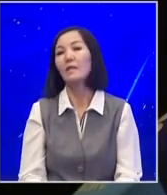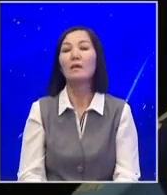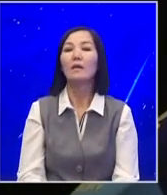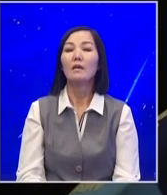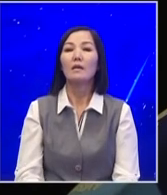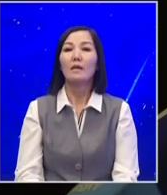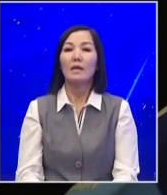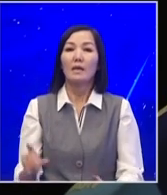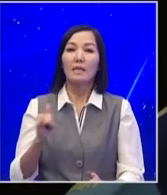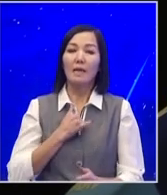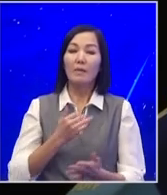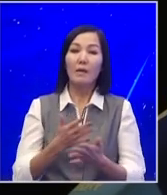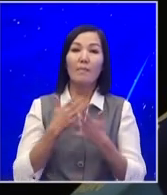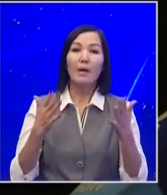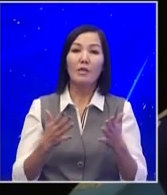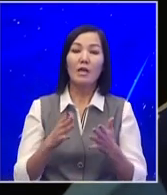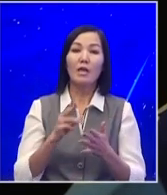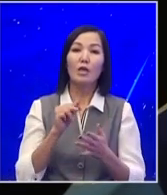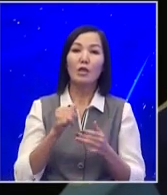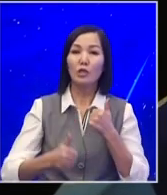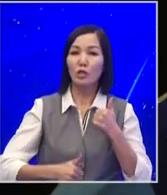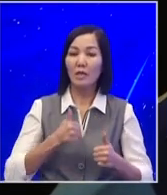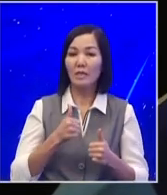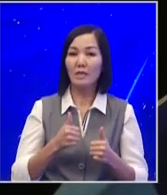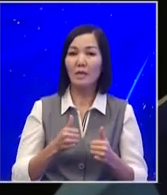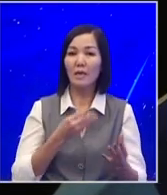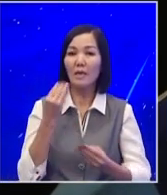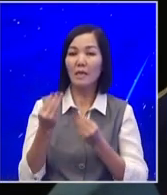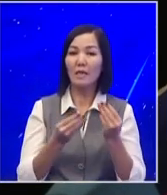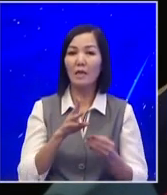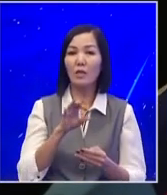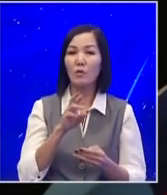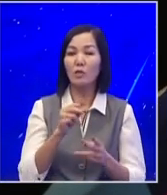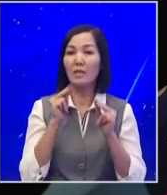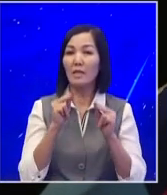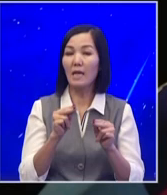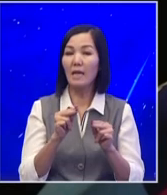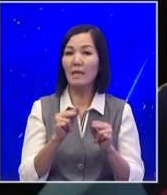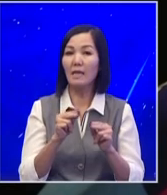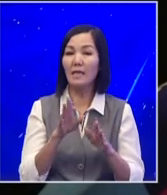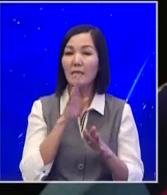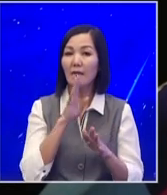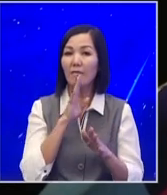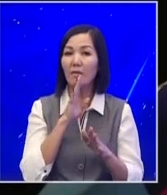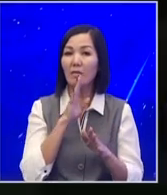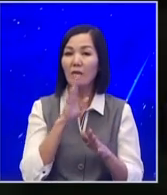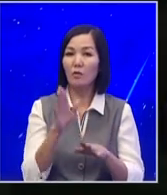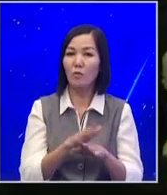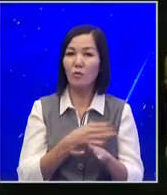переживания. Для меня большая честь исполнить роль Тогжан, тем более, что это не выдуманная, а реальная героиня. Поэтому я очень долго и